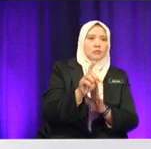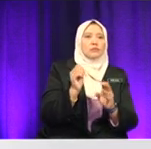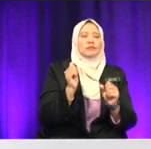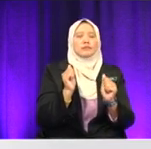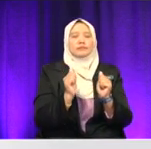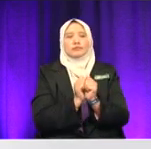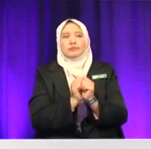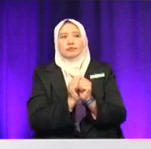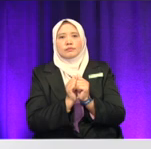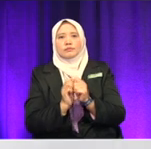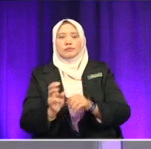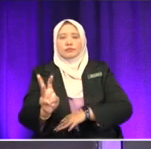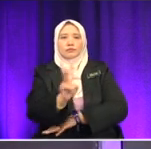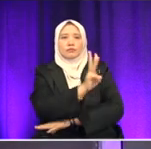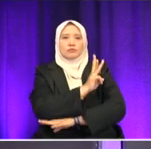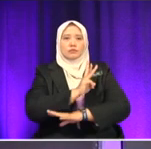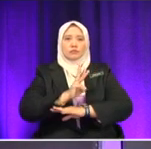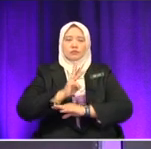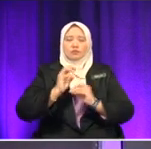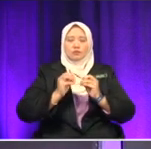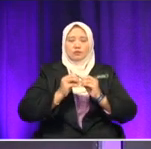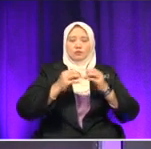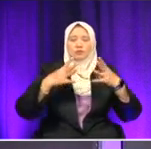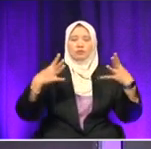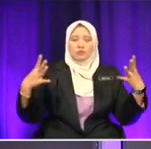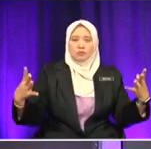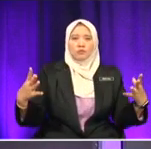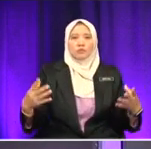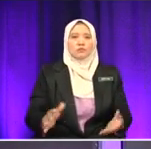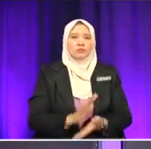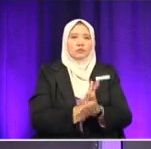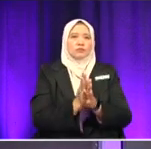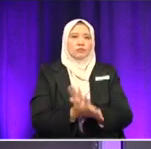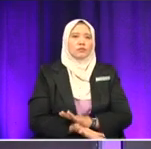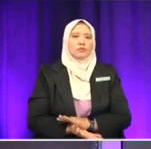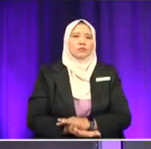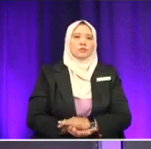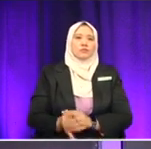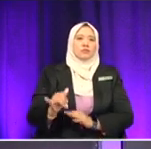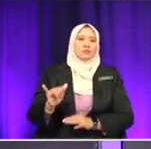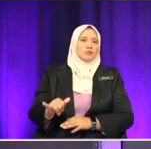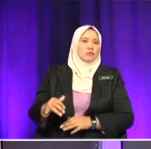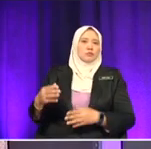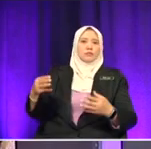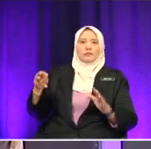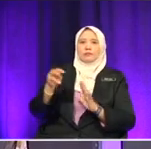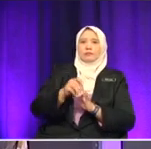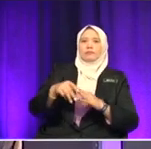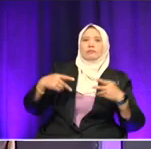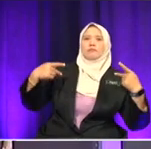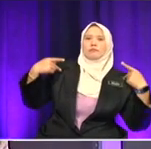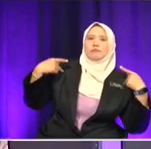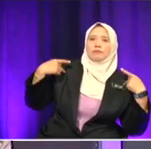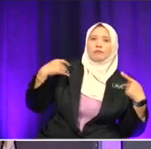format. Okey, Bakis cakap antibiotik adalah bahan yang mempunyai. Kita juga boleh tulis mempunyai